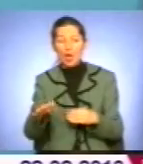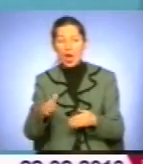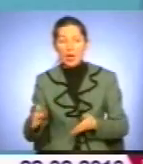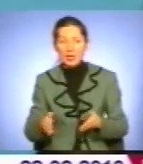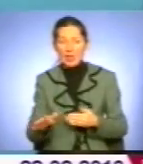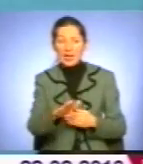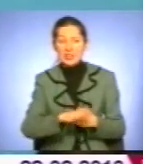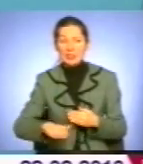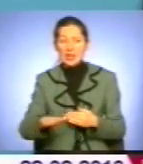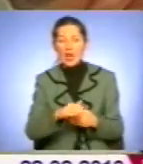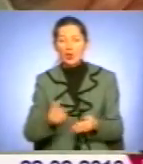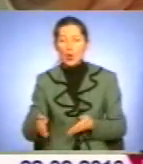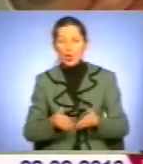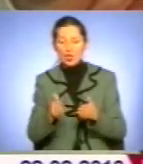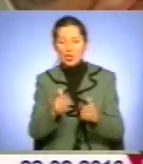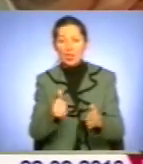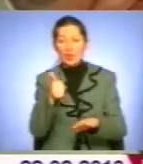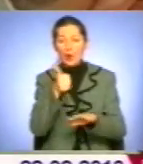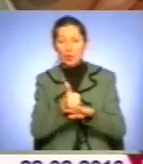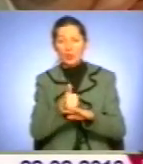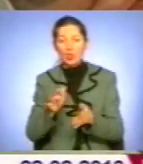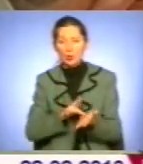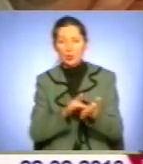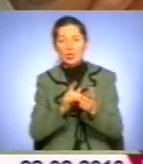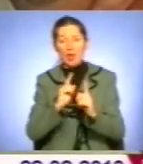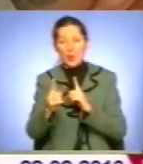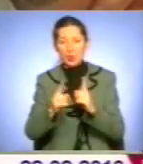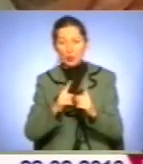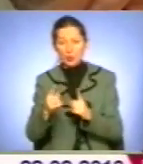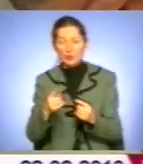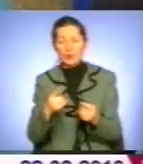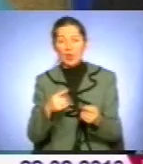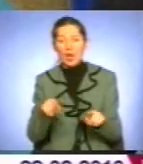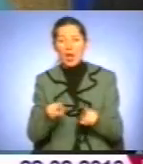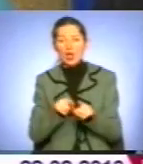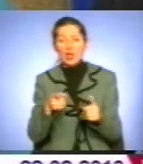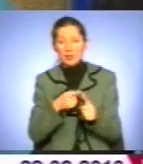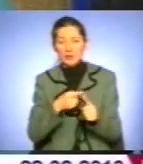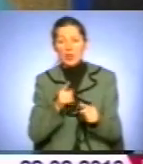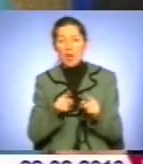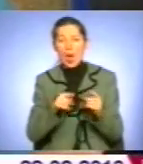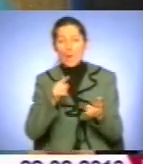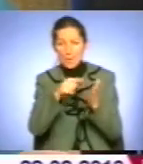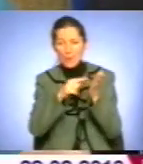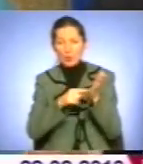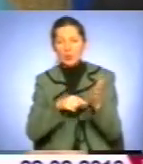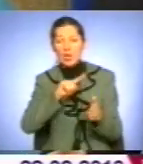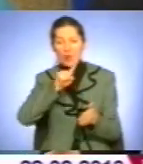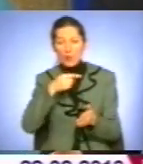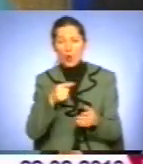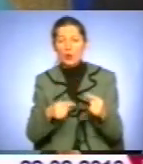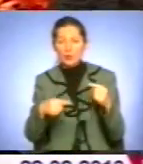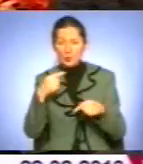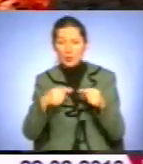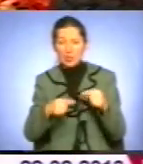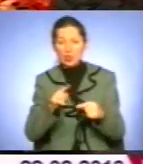основних туристських маршрутів. Під час обговорення фахівці в сфері туризму назвали деякі пункти вимог безпеки суперечливими. Зокрема,